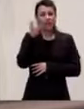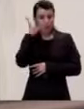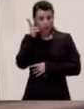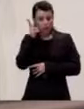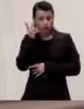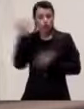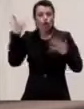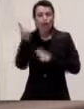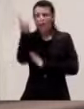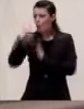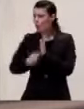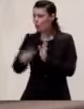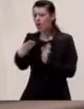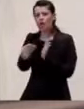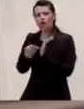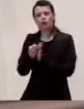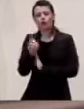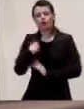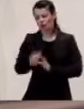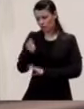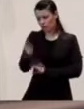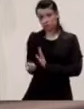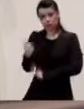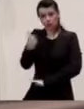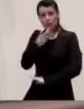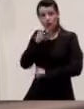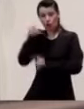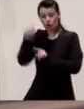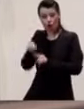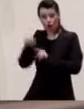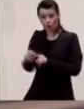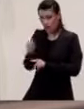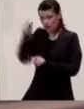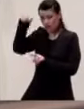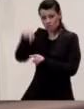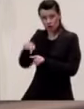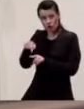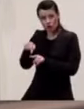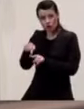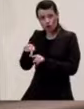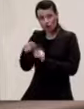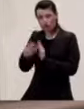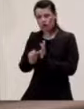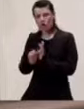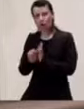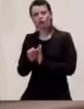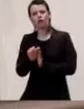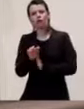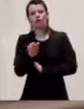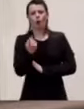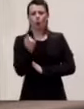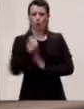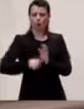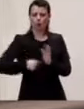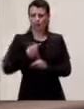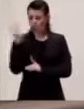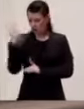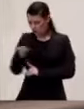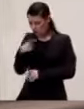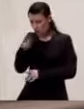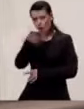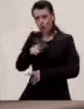mese dal caso di Codogno, dove la Regione Lombardia ha immediatamente reagito